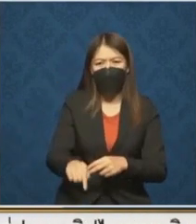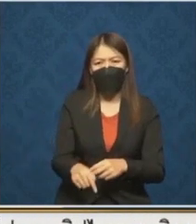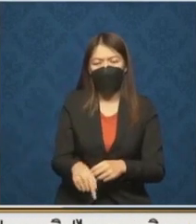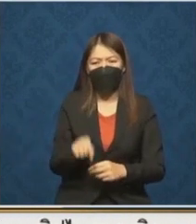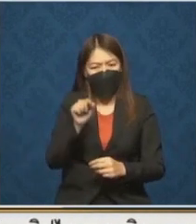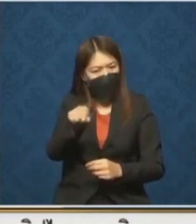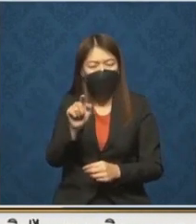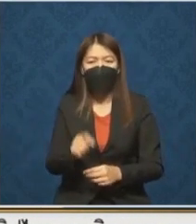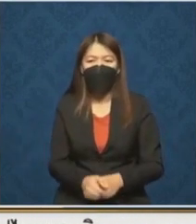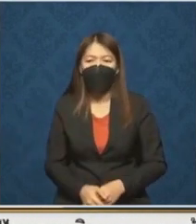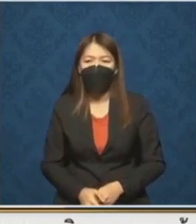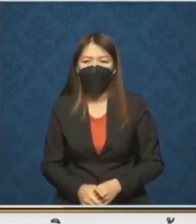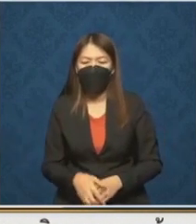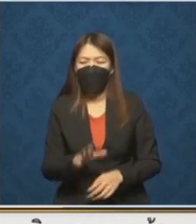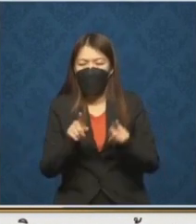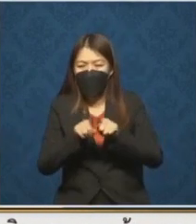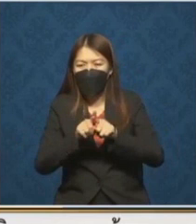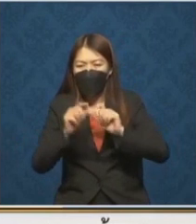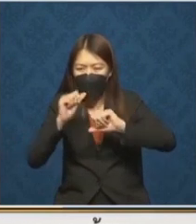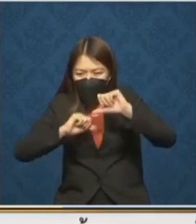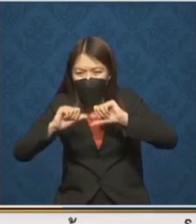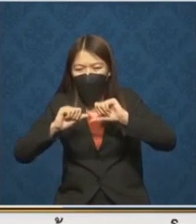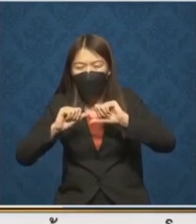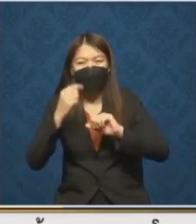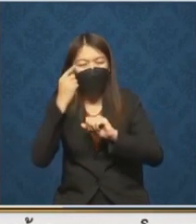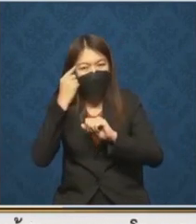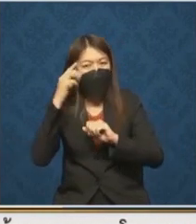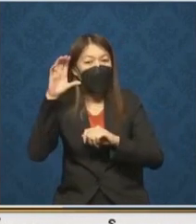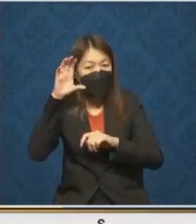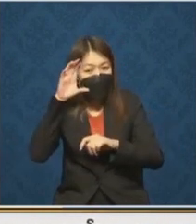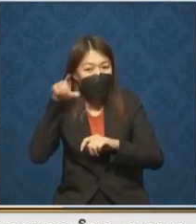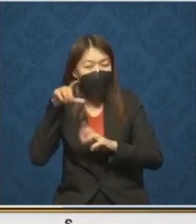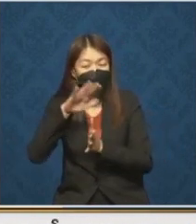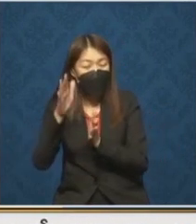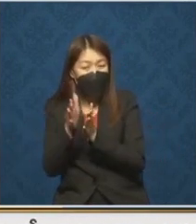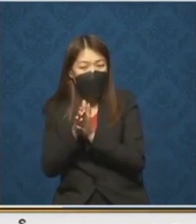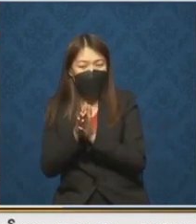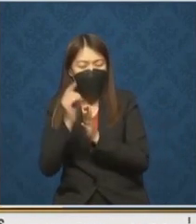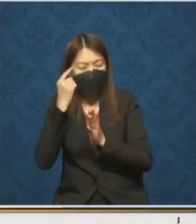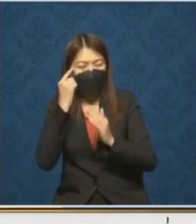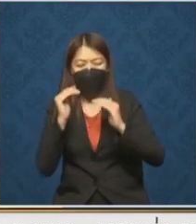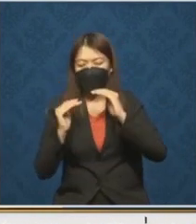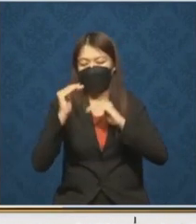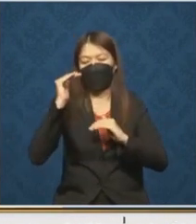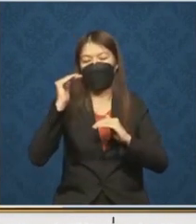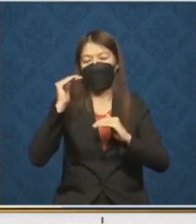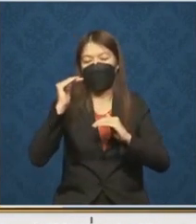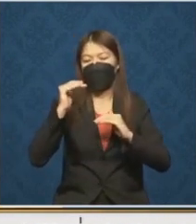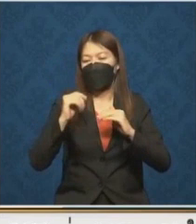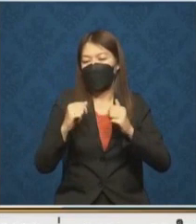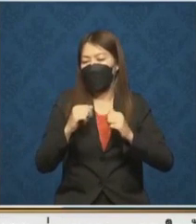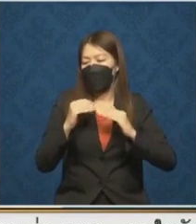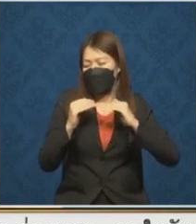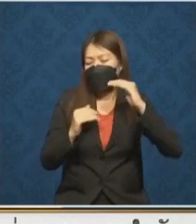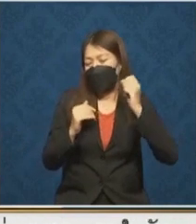้สะญาศาติมาบวกกวิญาศาติมันจึงเป็นสิ่งที่จะเกิดฟารมเริ่มรำมากทสุดธรทธ